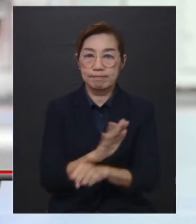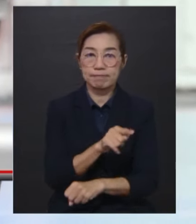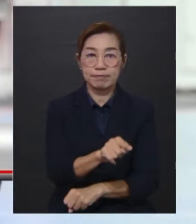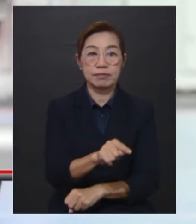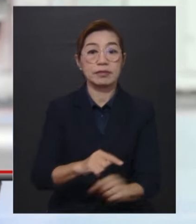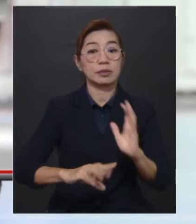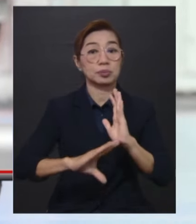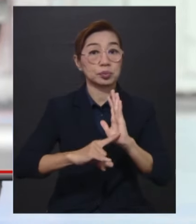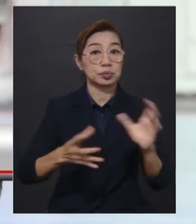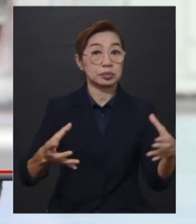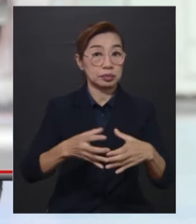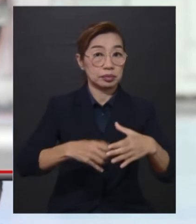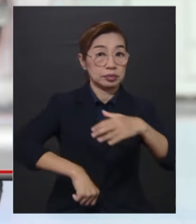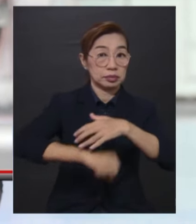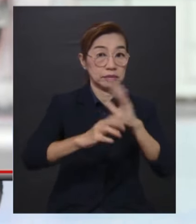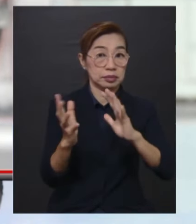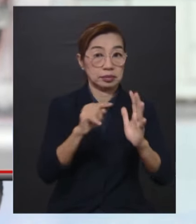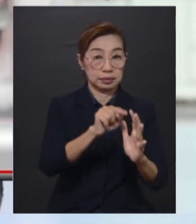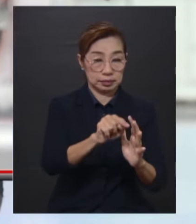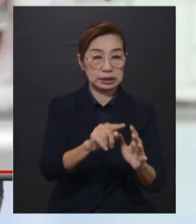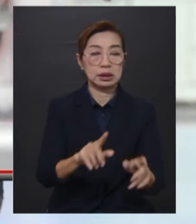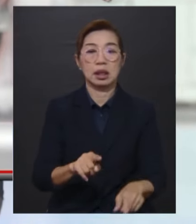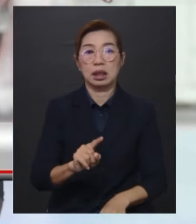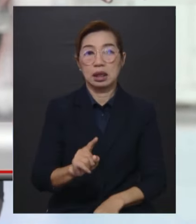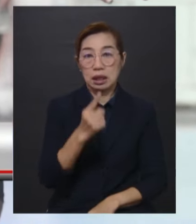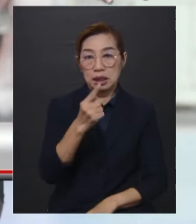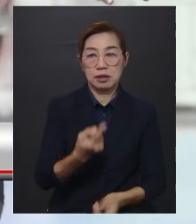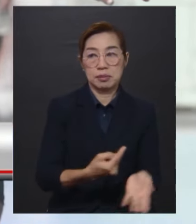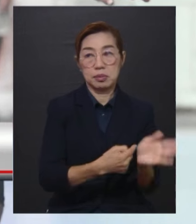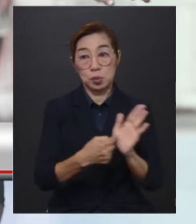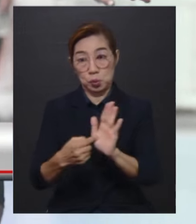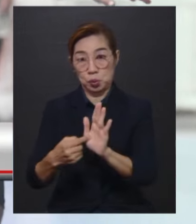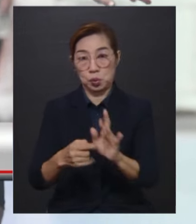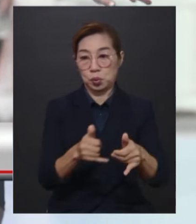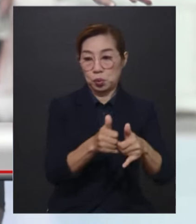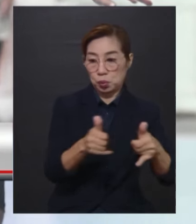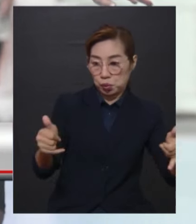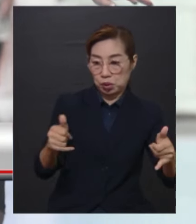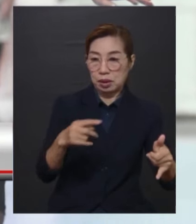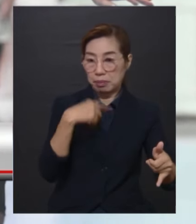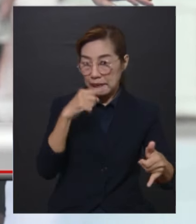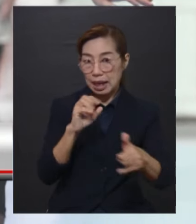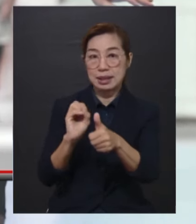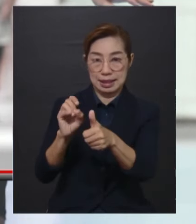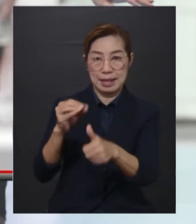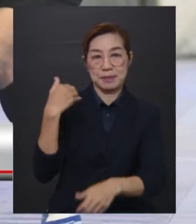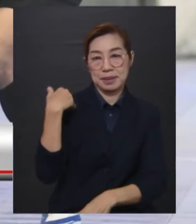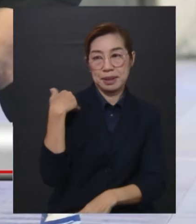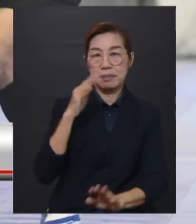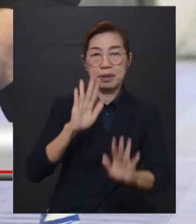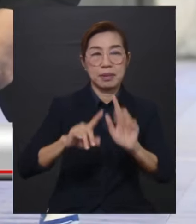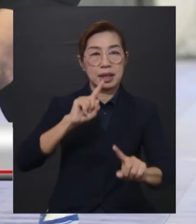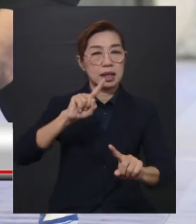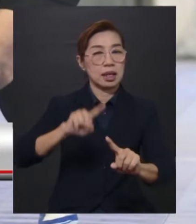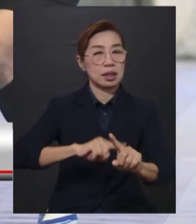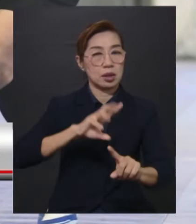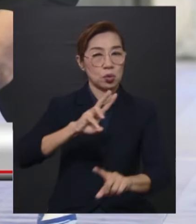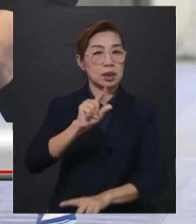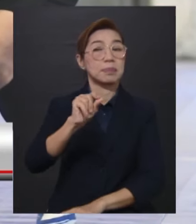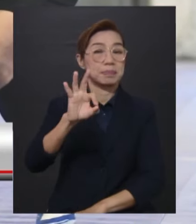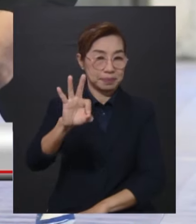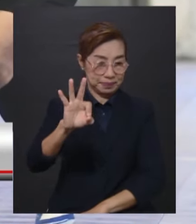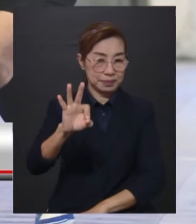เวฟชลบุรีครับก็จะมีการเปิดตัวนักเตะและชุดแข่งสำหรับฤดูกาลใหม่ในประมาณวันที่29มิถุนาย